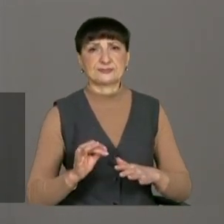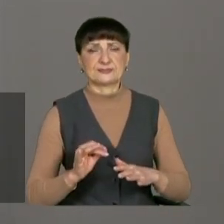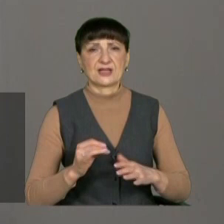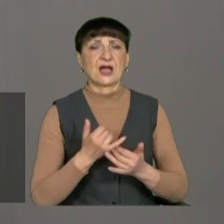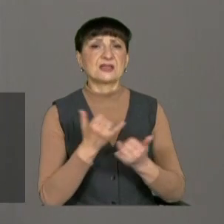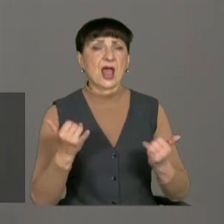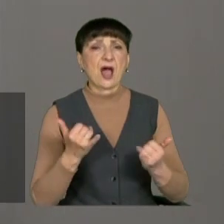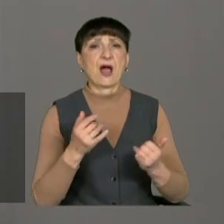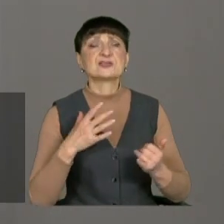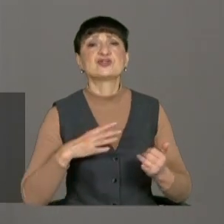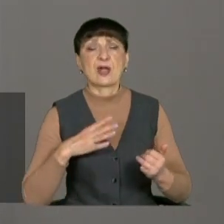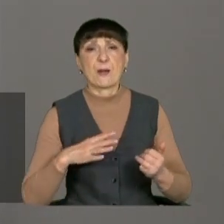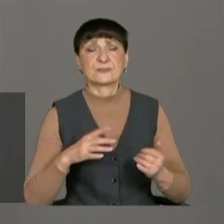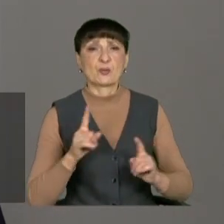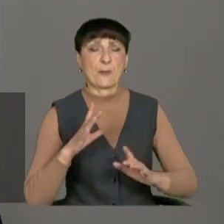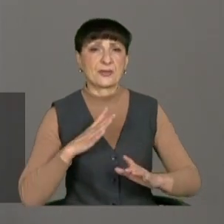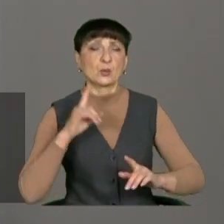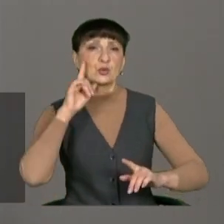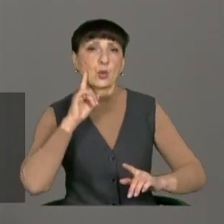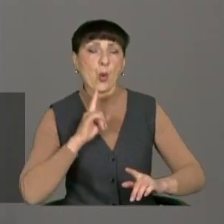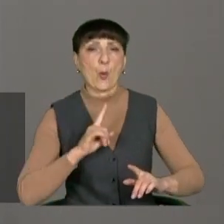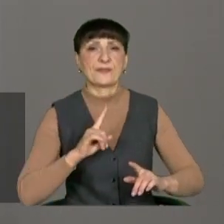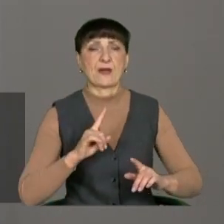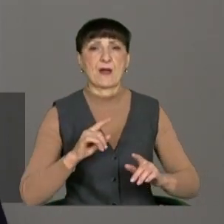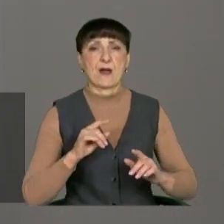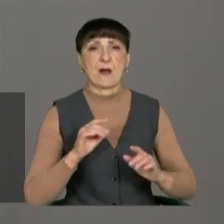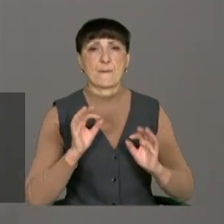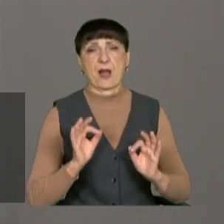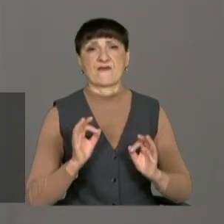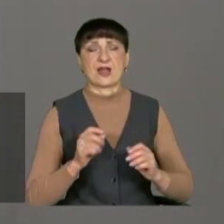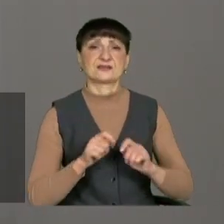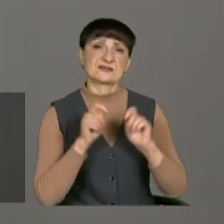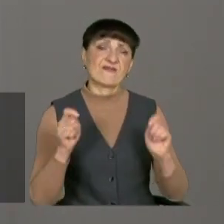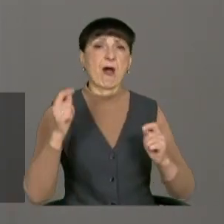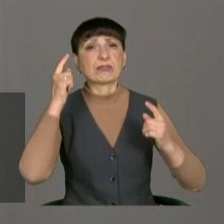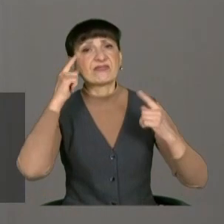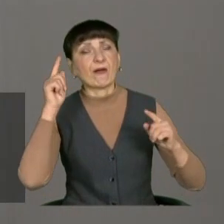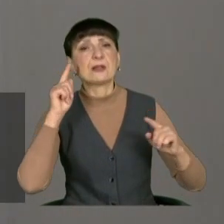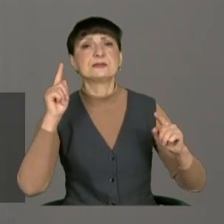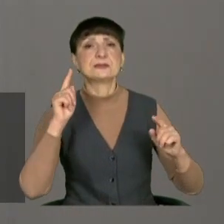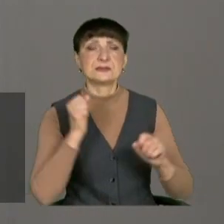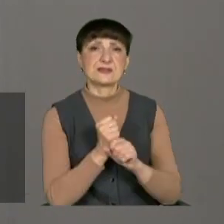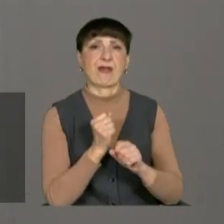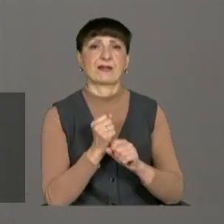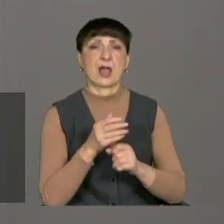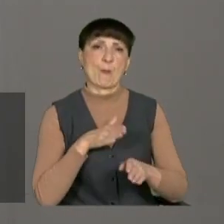все делается для того, чтобы было удобно, комфортно творить, создавать и реализовывать наши проекты.